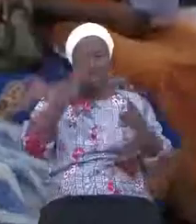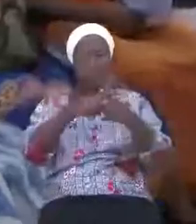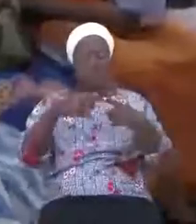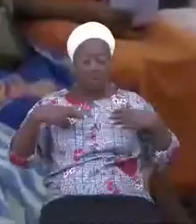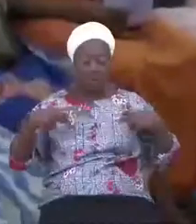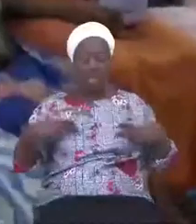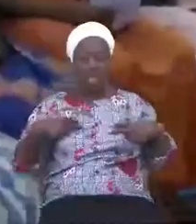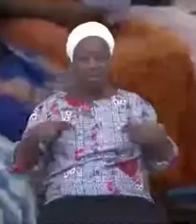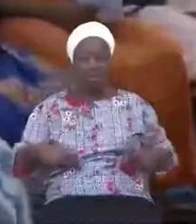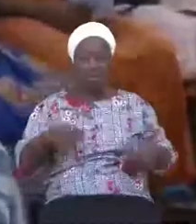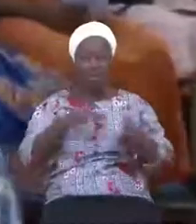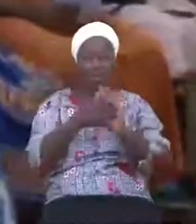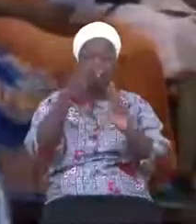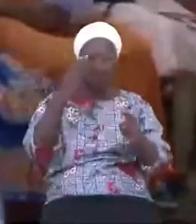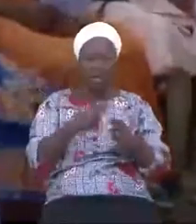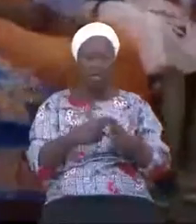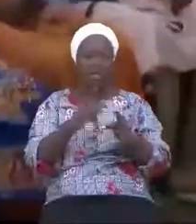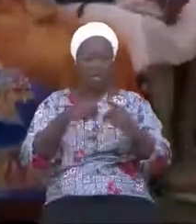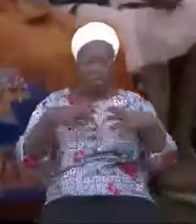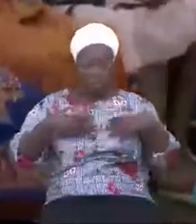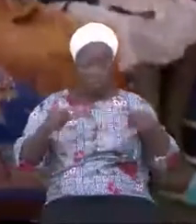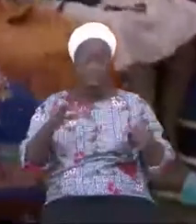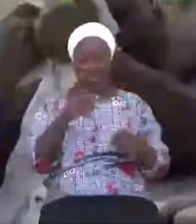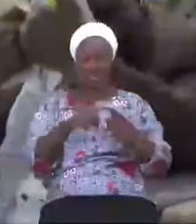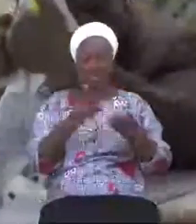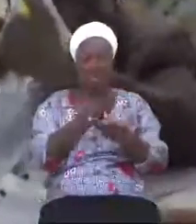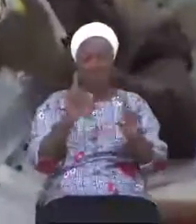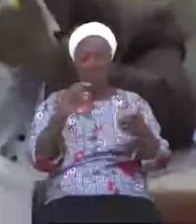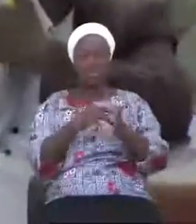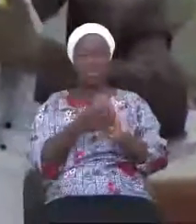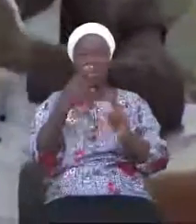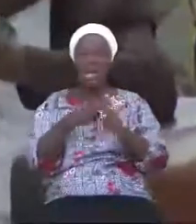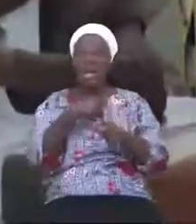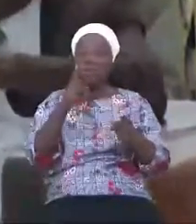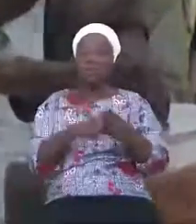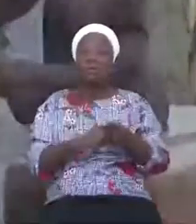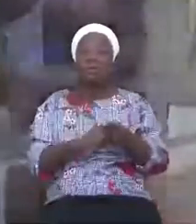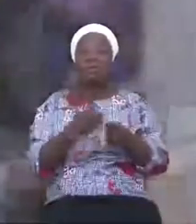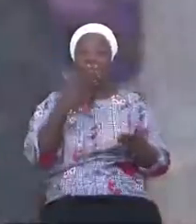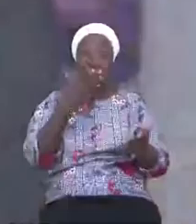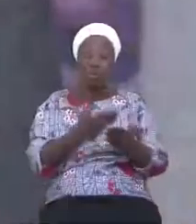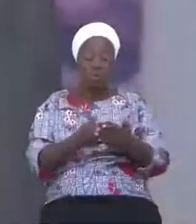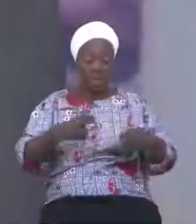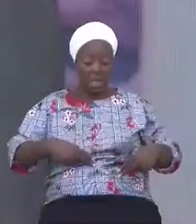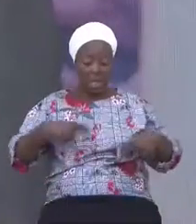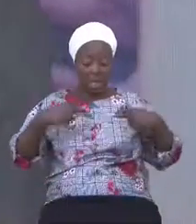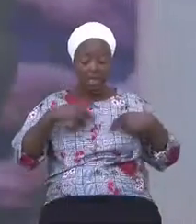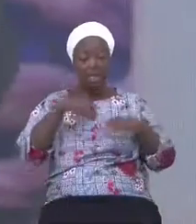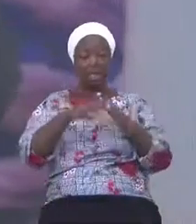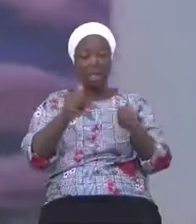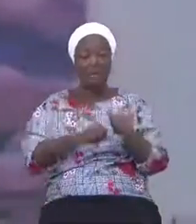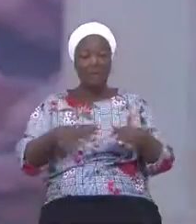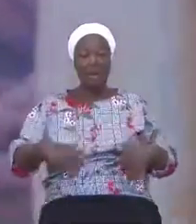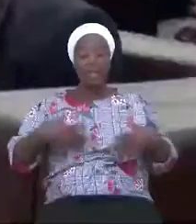guérison, à la délivrance et à la bonne santé dans chaque vie au nom